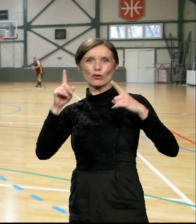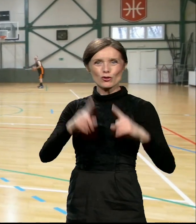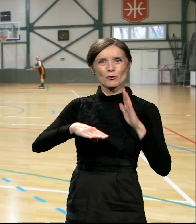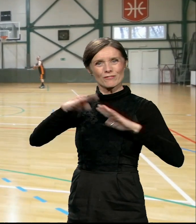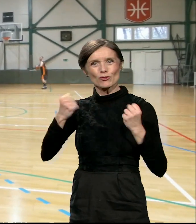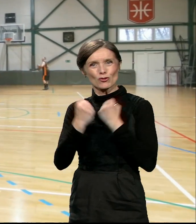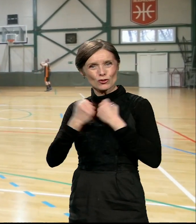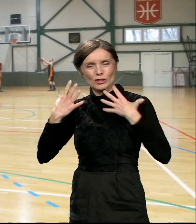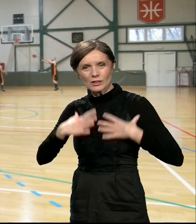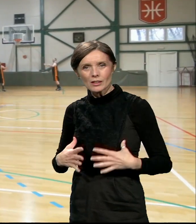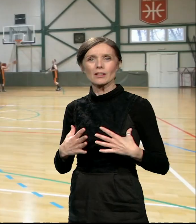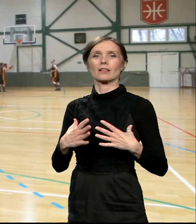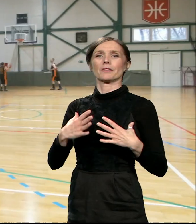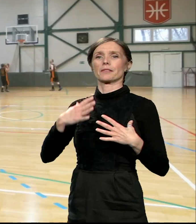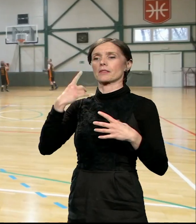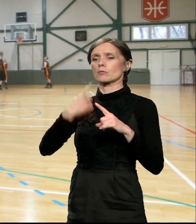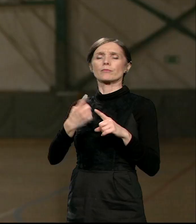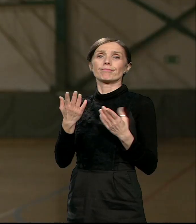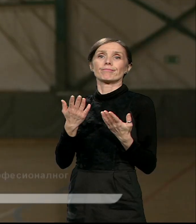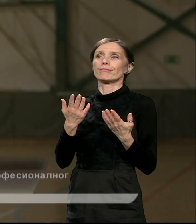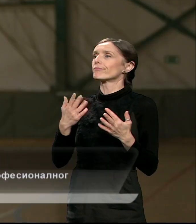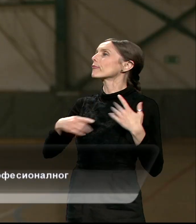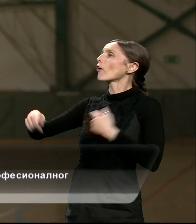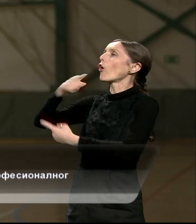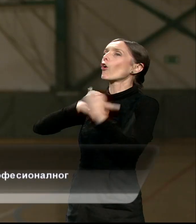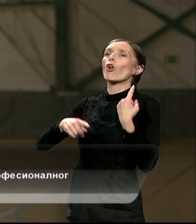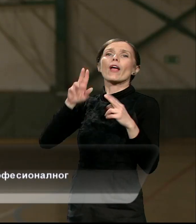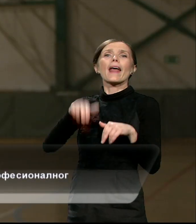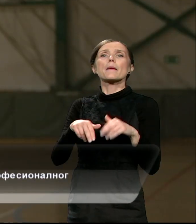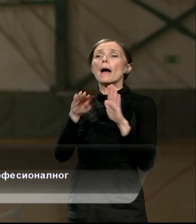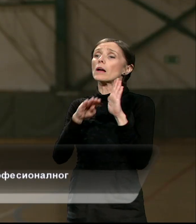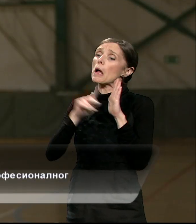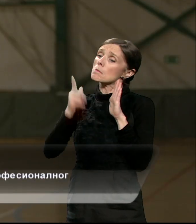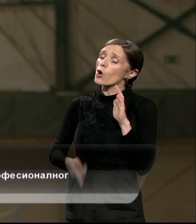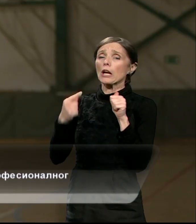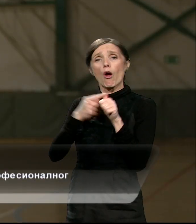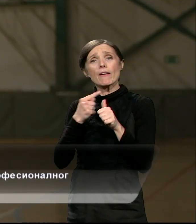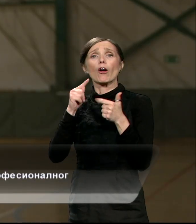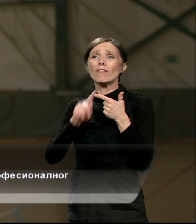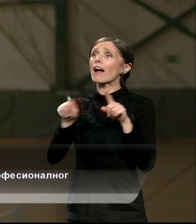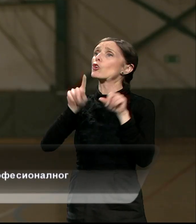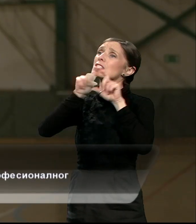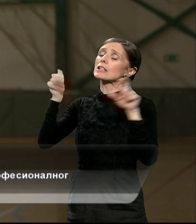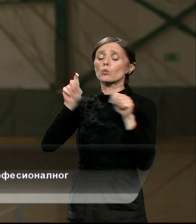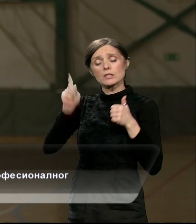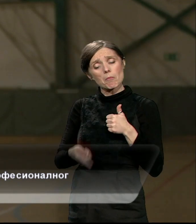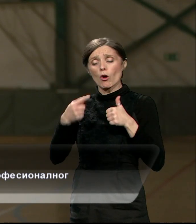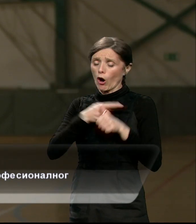Svakako razni obrasci nametnuti upravo okruženjem institucijama,